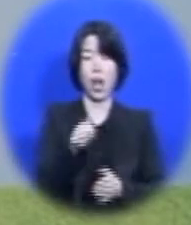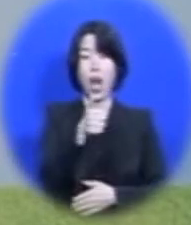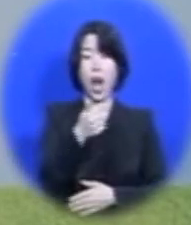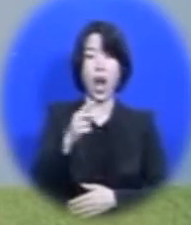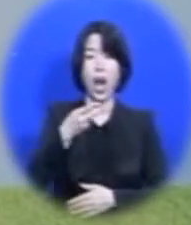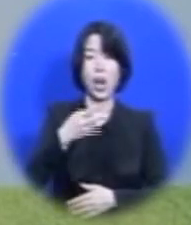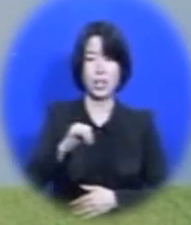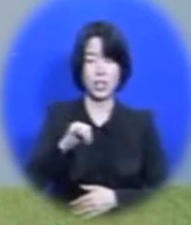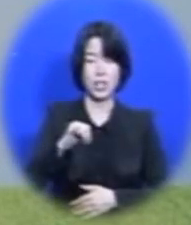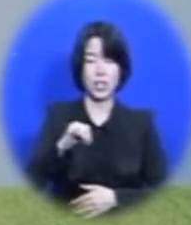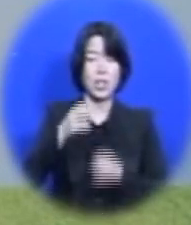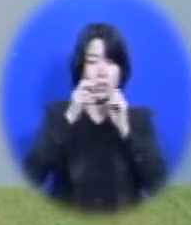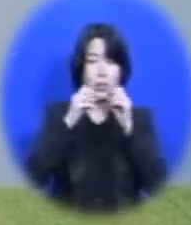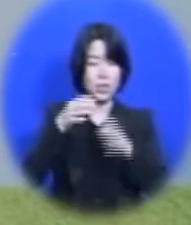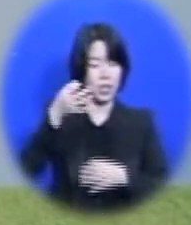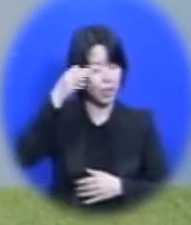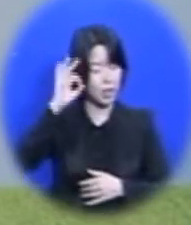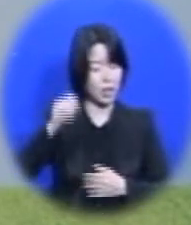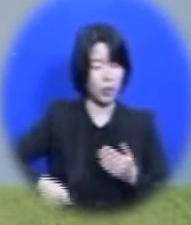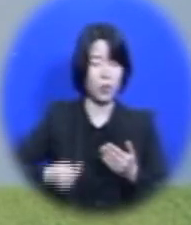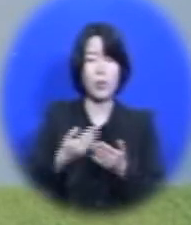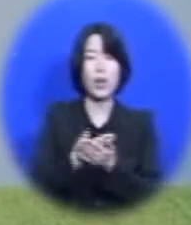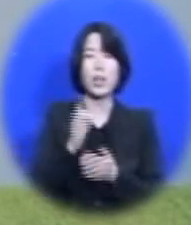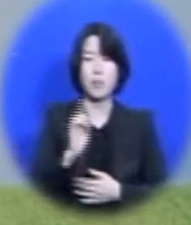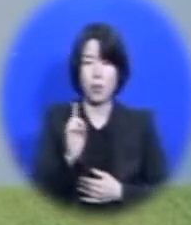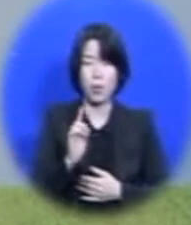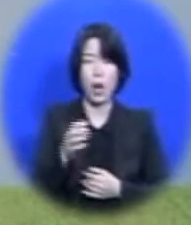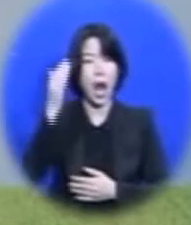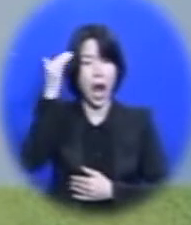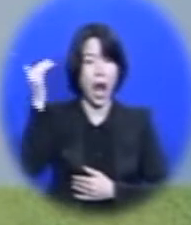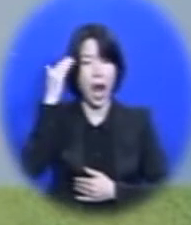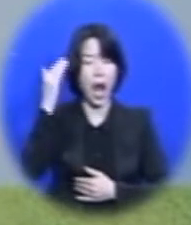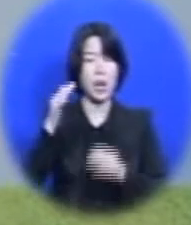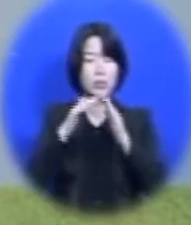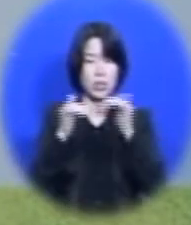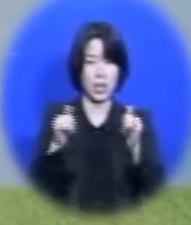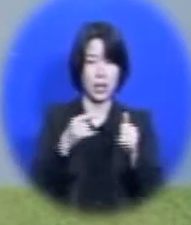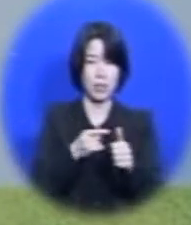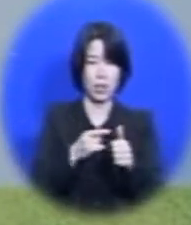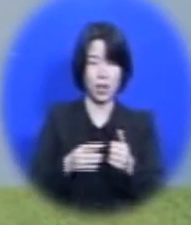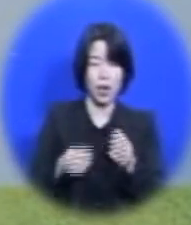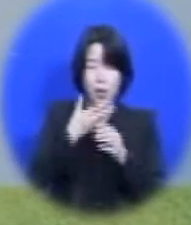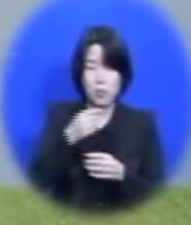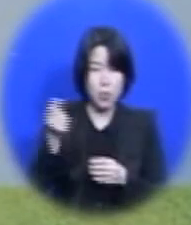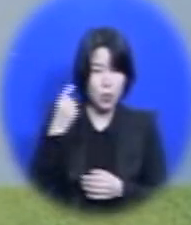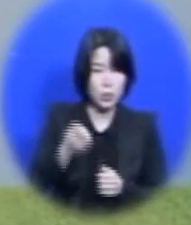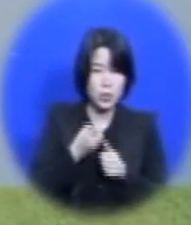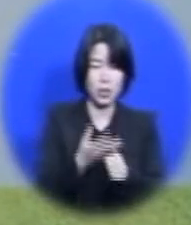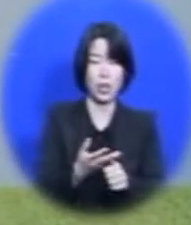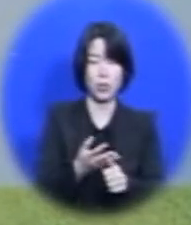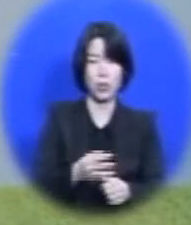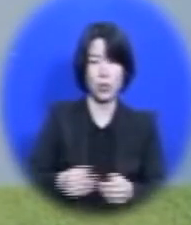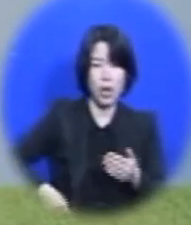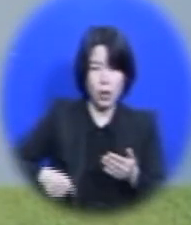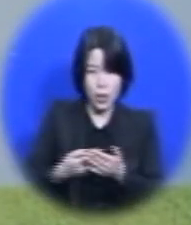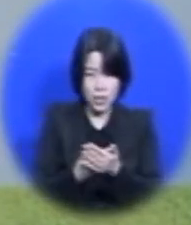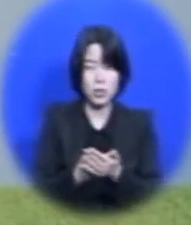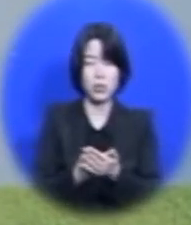선교사님이 깨닫고 회개한 것은 한국 교인들을 복음을 전하고 회심시키고 진정한 그리스도인이 되게 하는